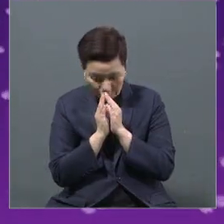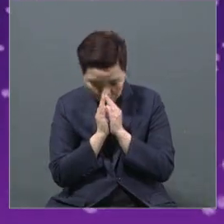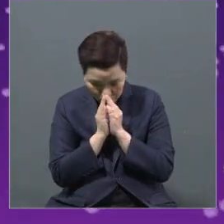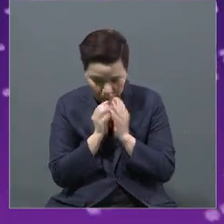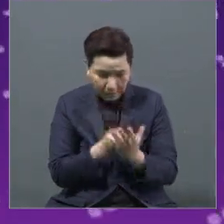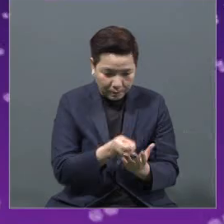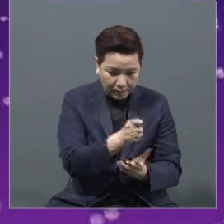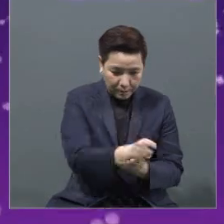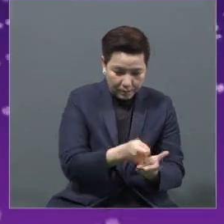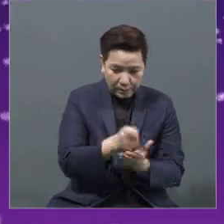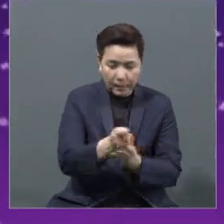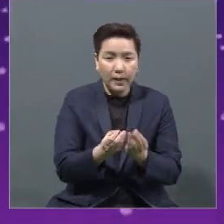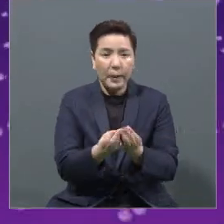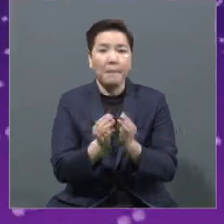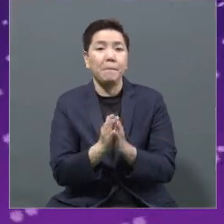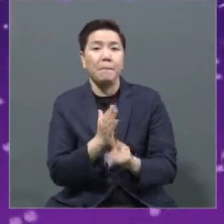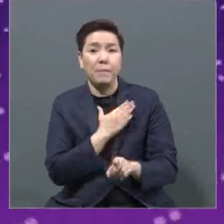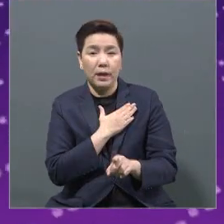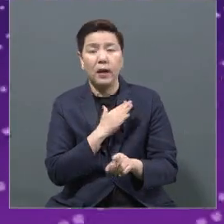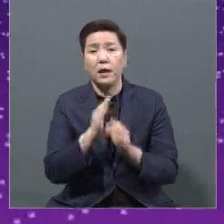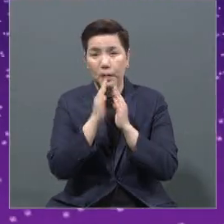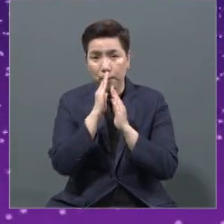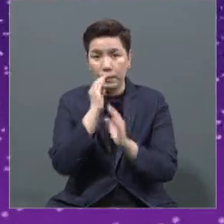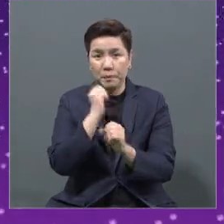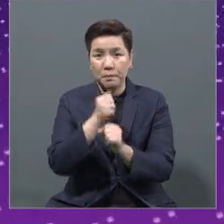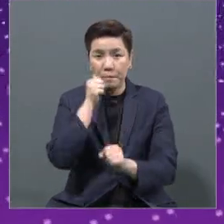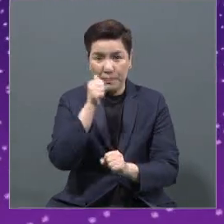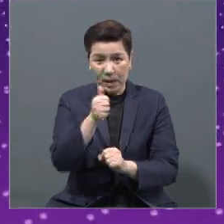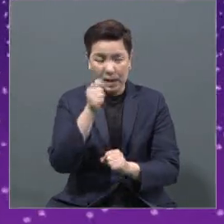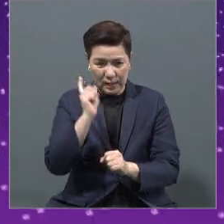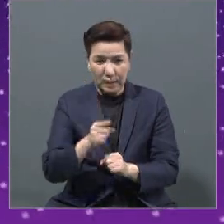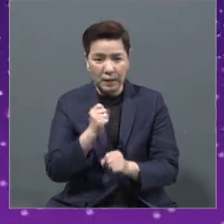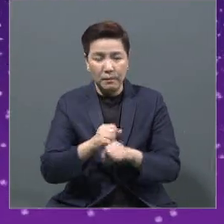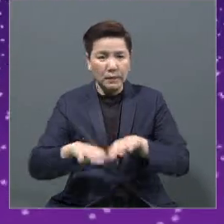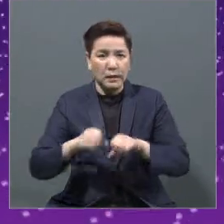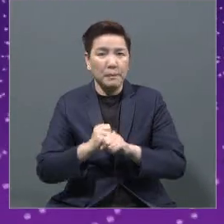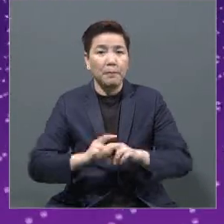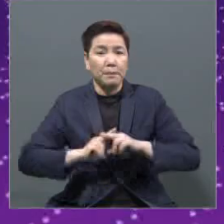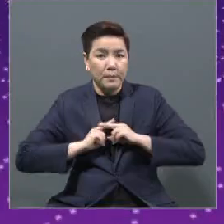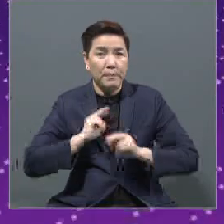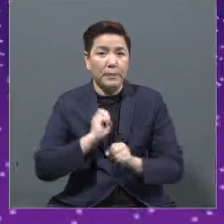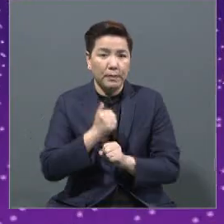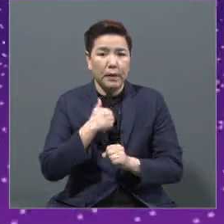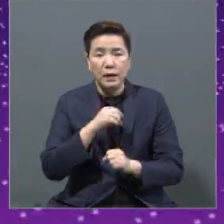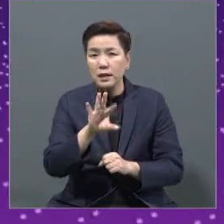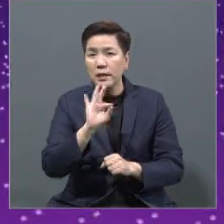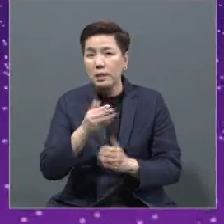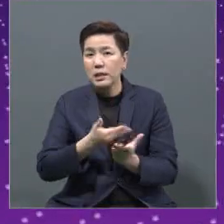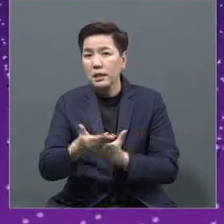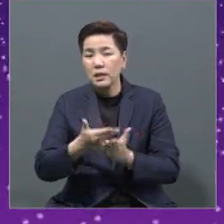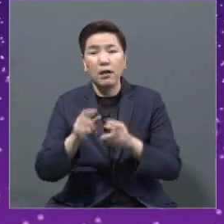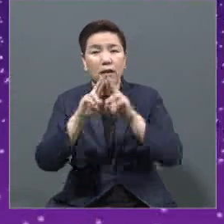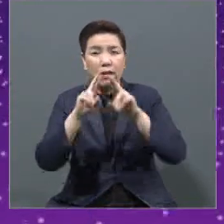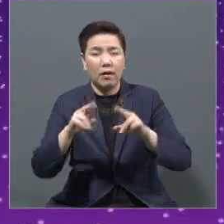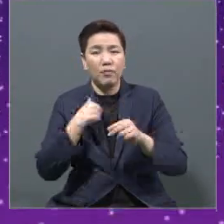ถวายอาหารแด่พระสงฆ์เนี่ยนะครับถ้าเป็นไปได้นะถ้าสามารถจัดทำเองหรือว่าลองเลือกซื้อมันจะมีร้านอาหารโดย